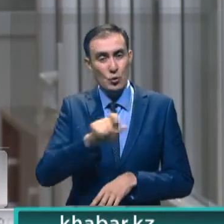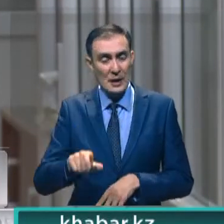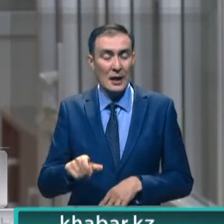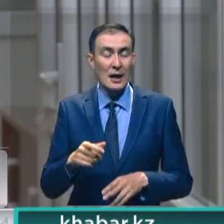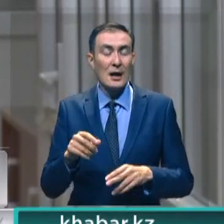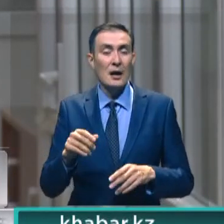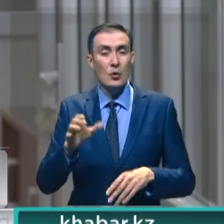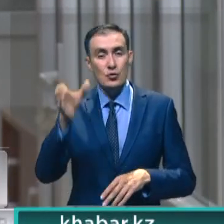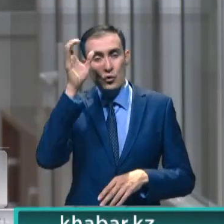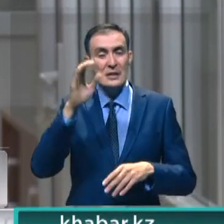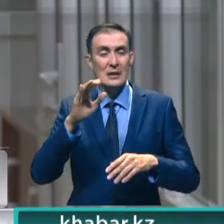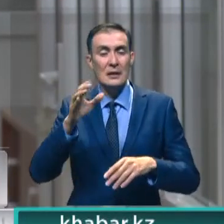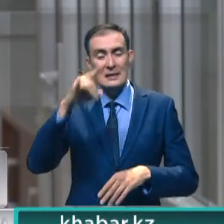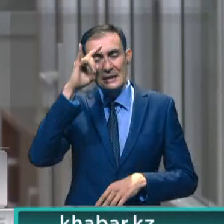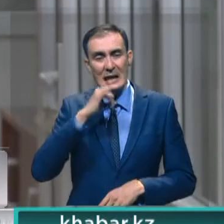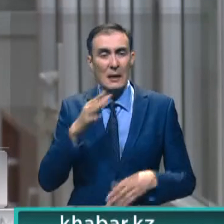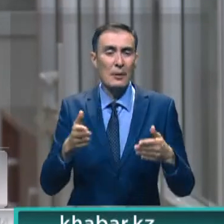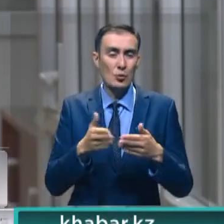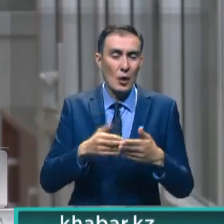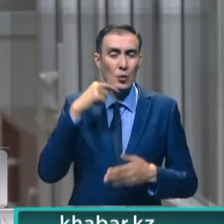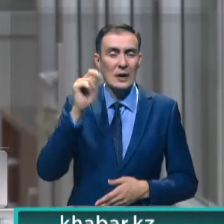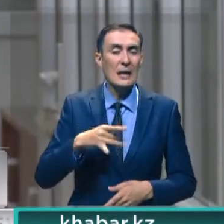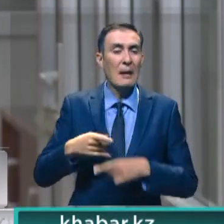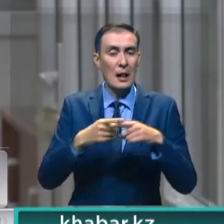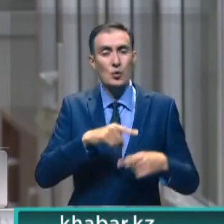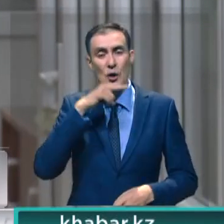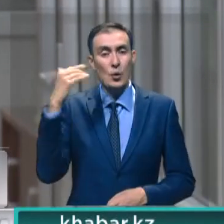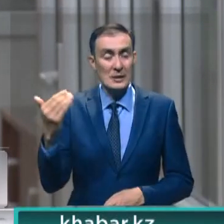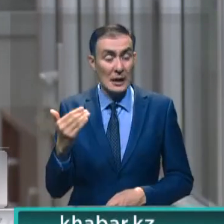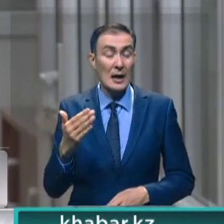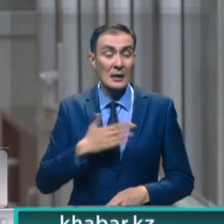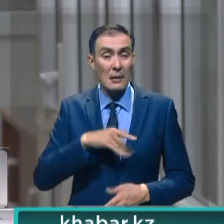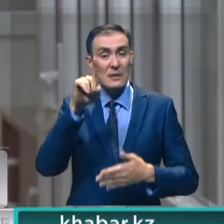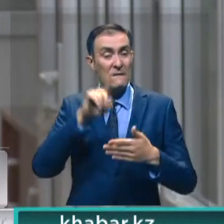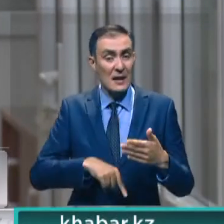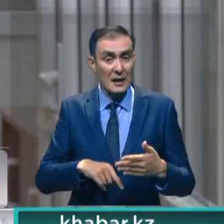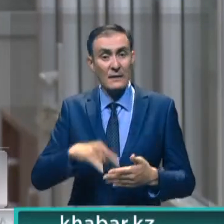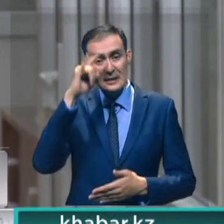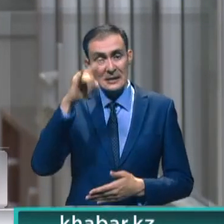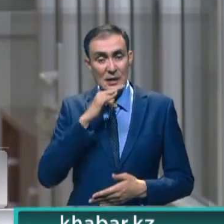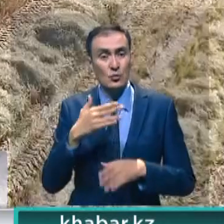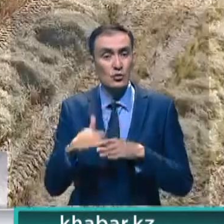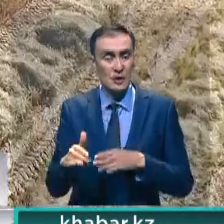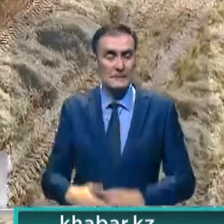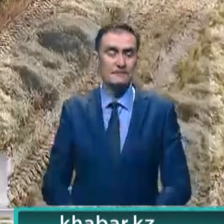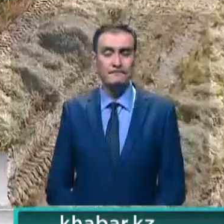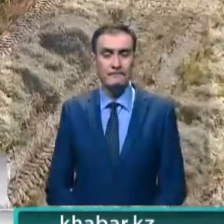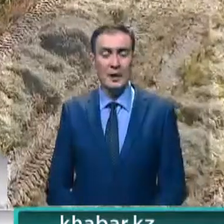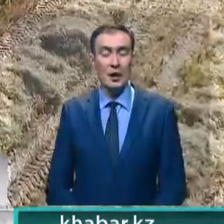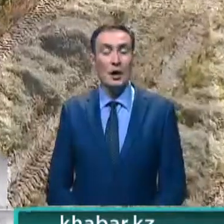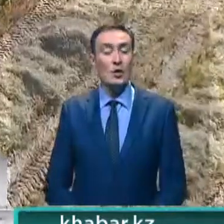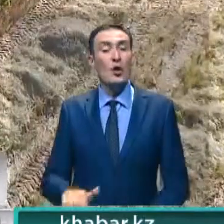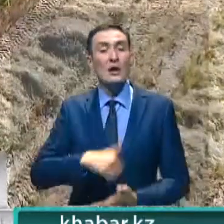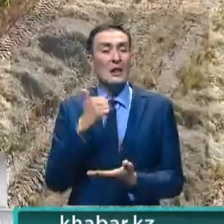из Казахстана, Португалии, Нидерландов, Дании, Украины, Белоруссии и России. Нам доверили казахстанскую часть. Но все